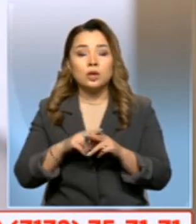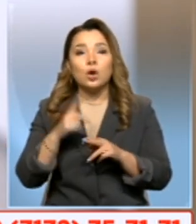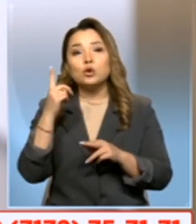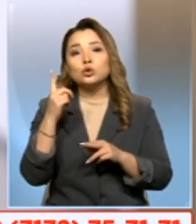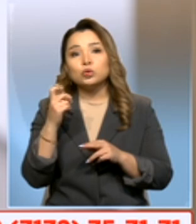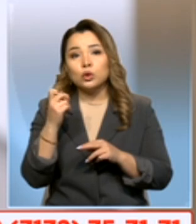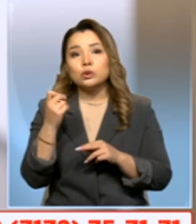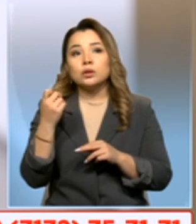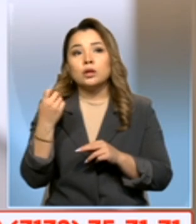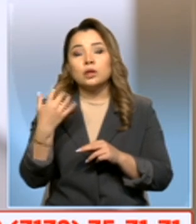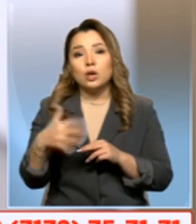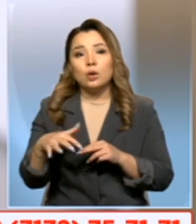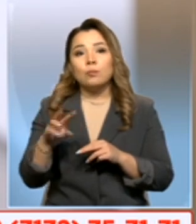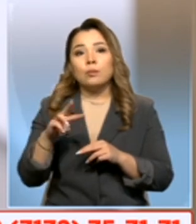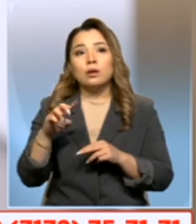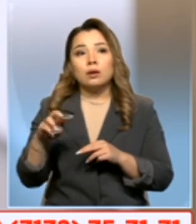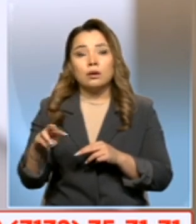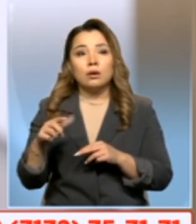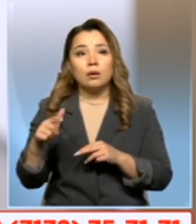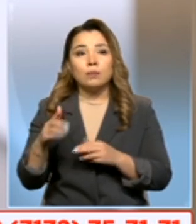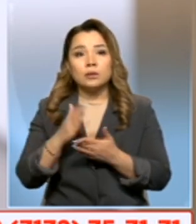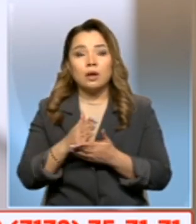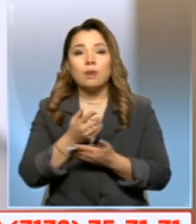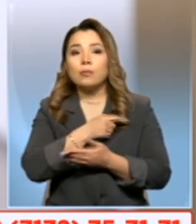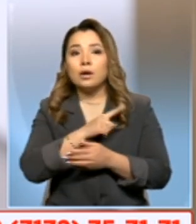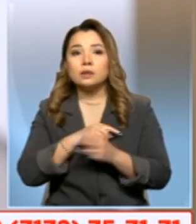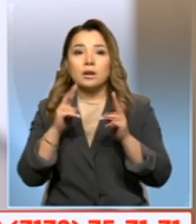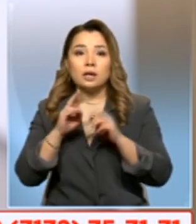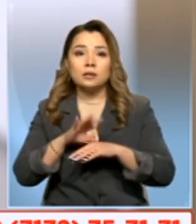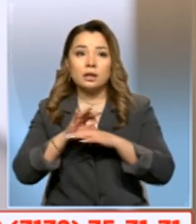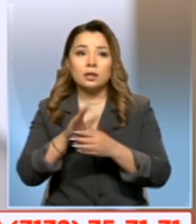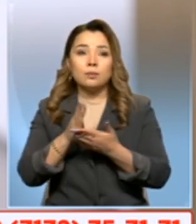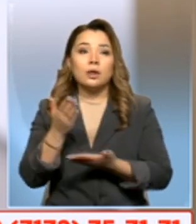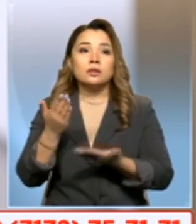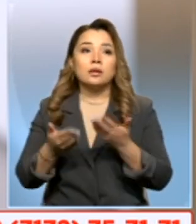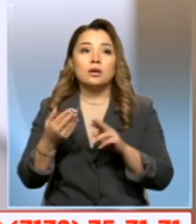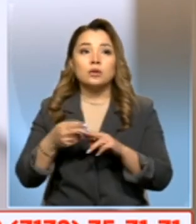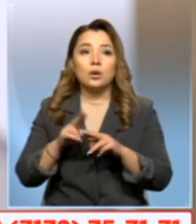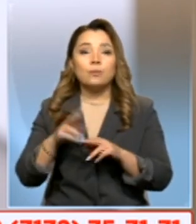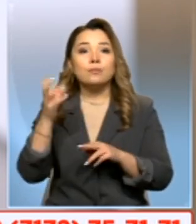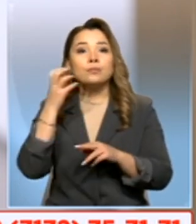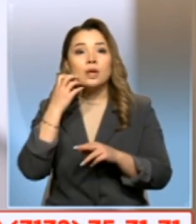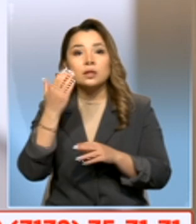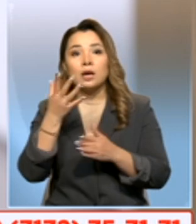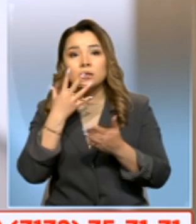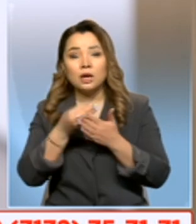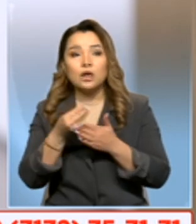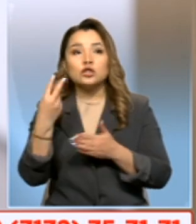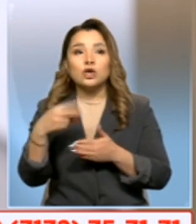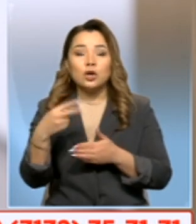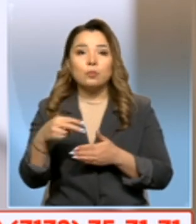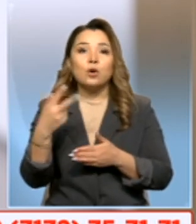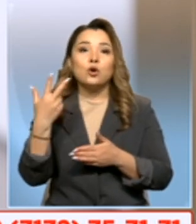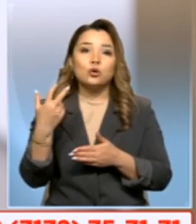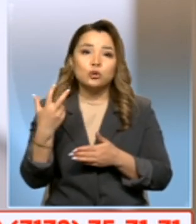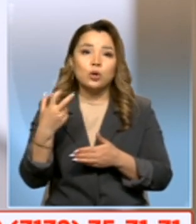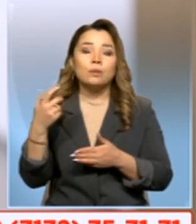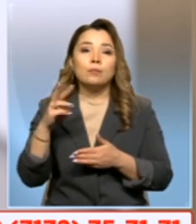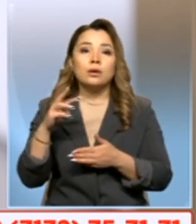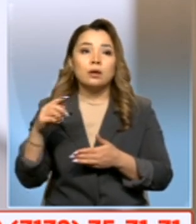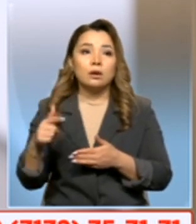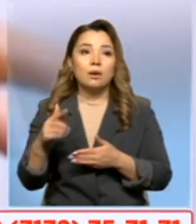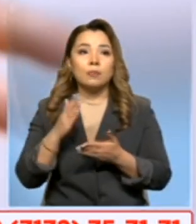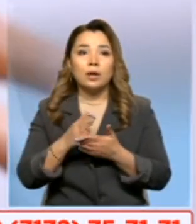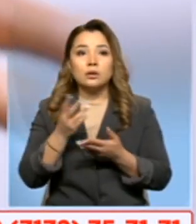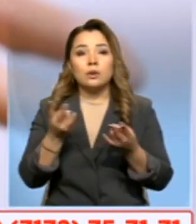150 микрограммнан профилактикалық түрде қабылдасаңыз, егер де жүкті болсаңыз, онда 20-300 микрограммнан қабылдау